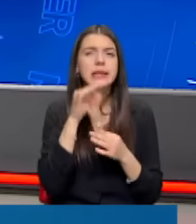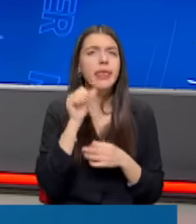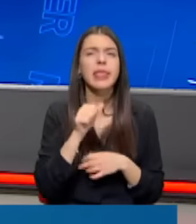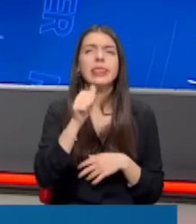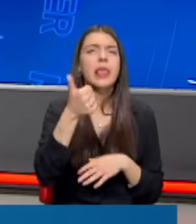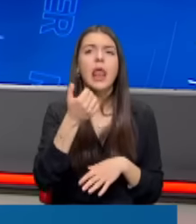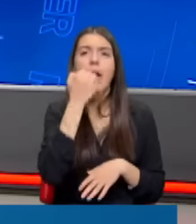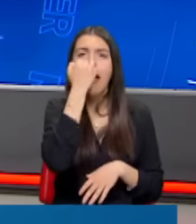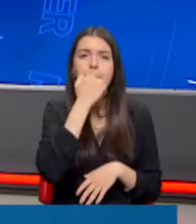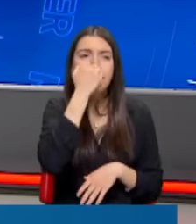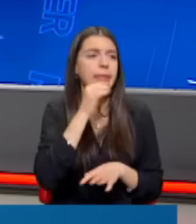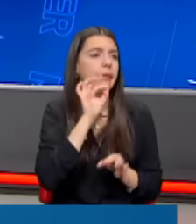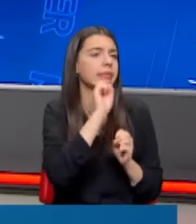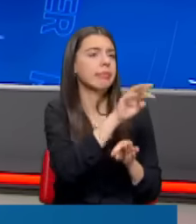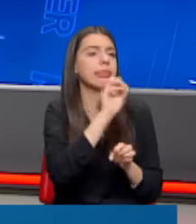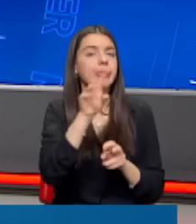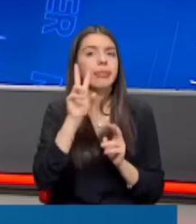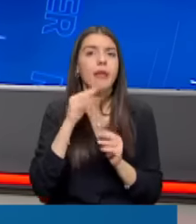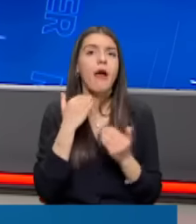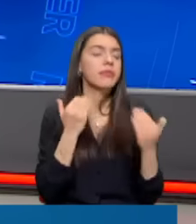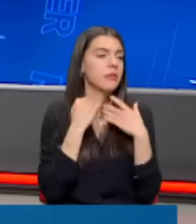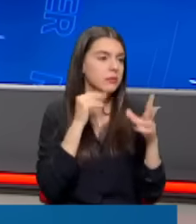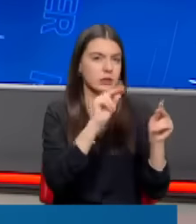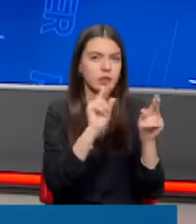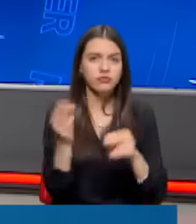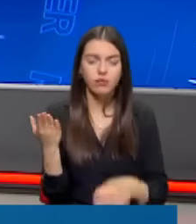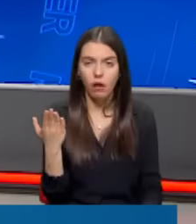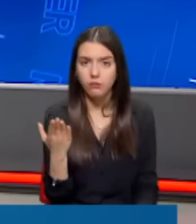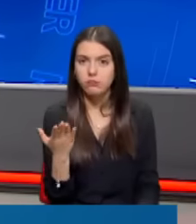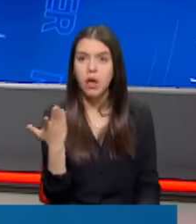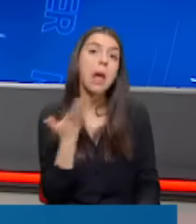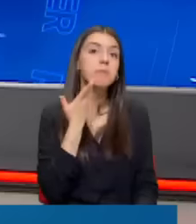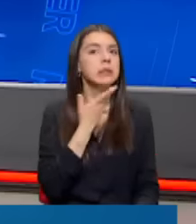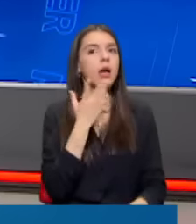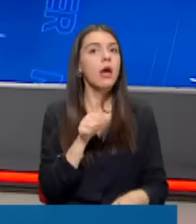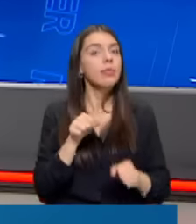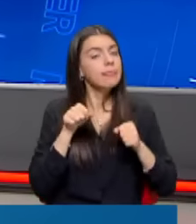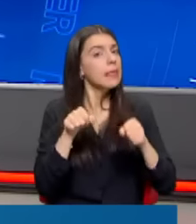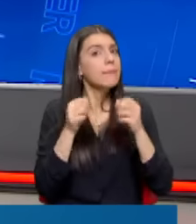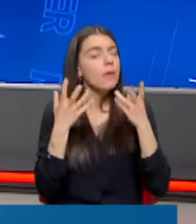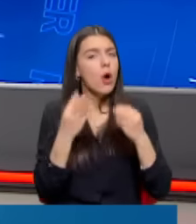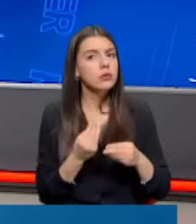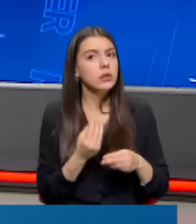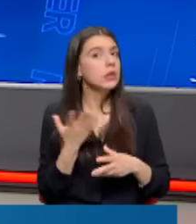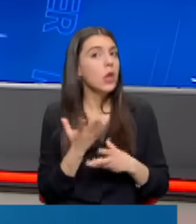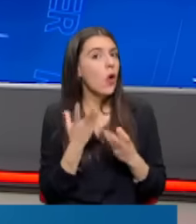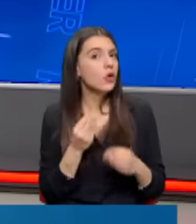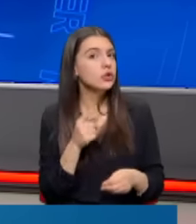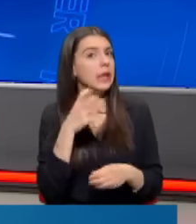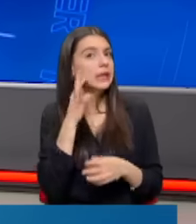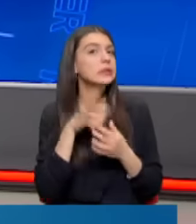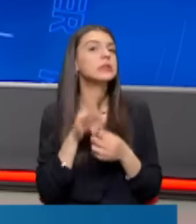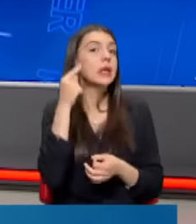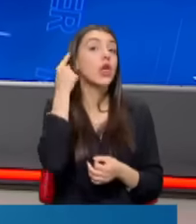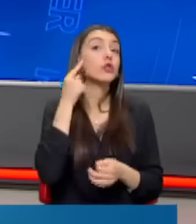kadar emanet adreslerde kalacaklar? Ve ya deprem olsaydı diye de düşünmeden edemiyor insan.